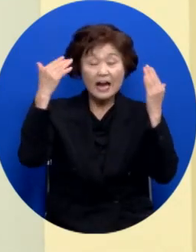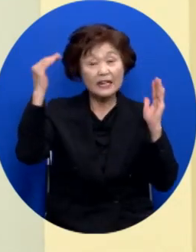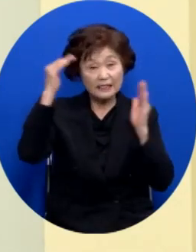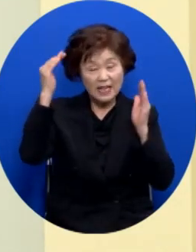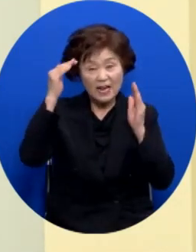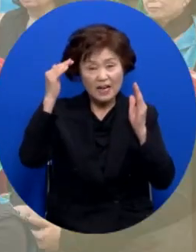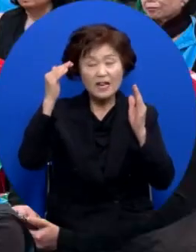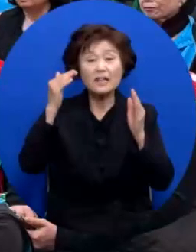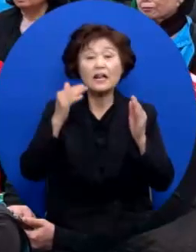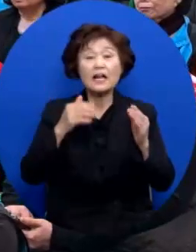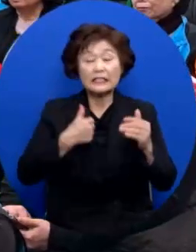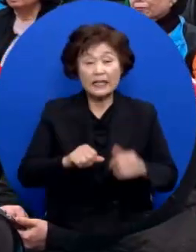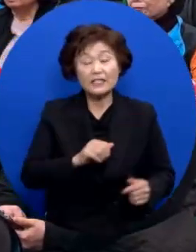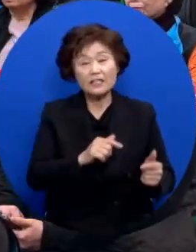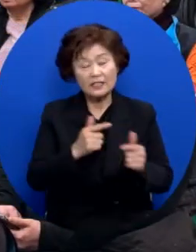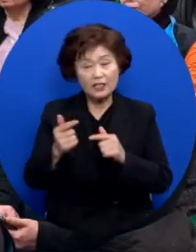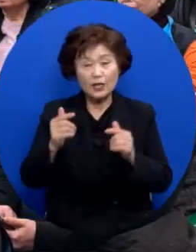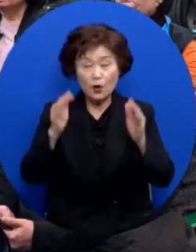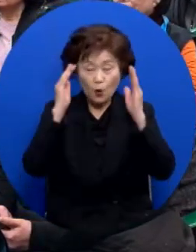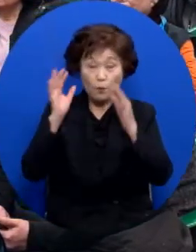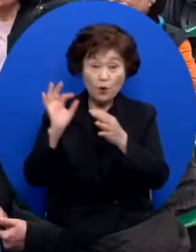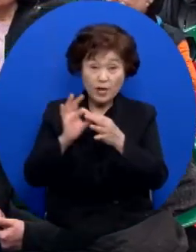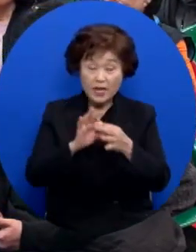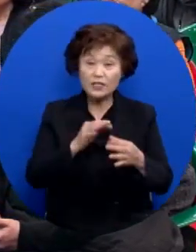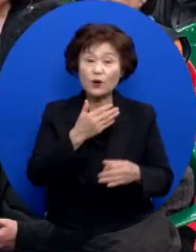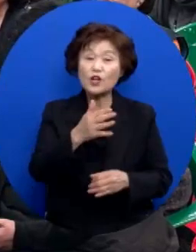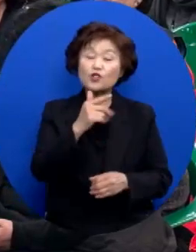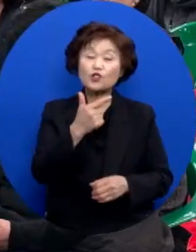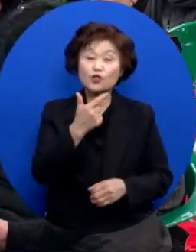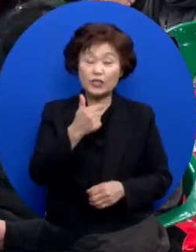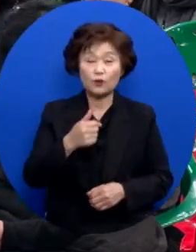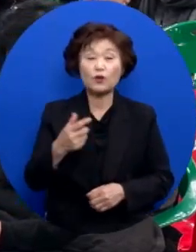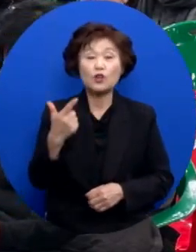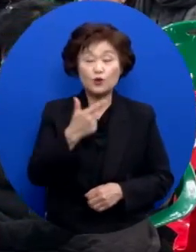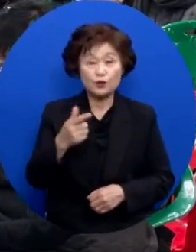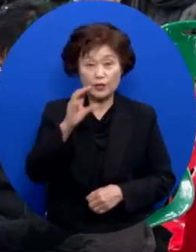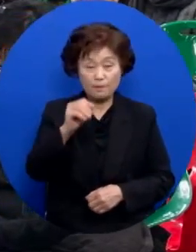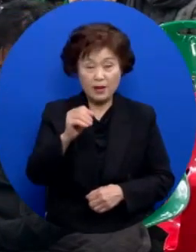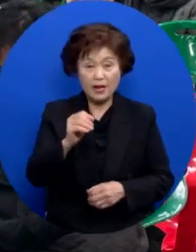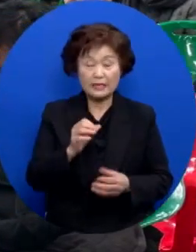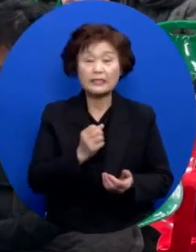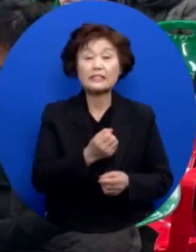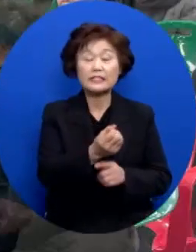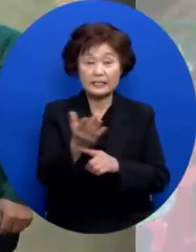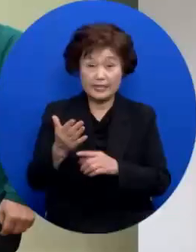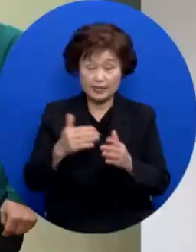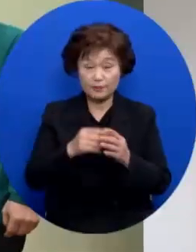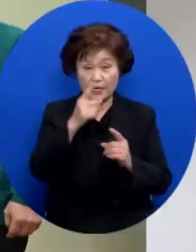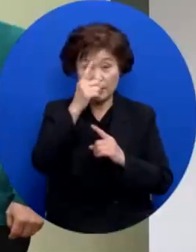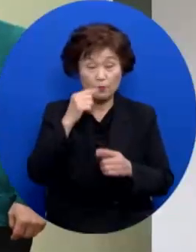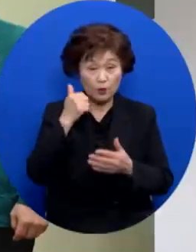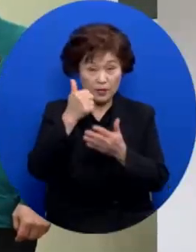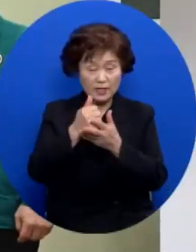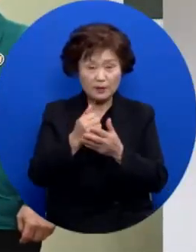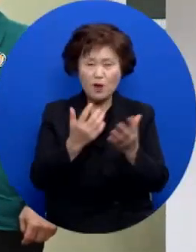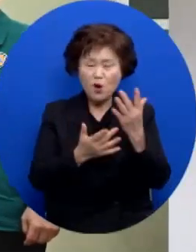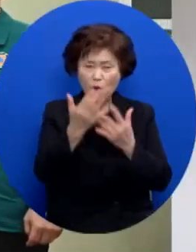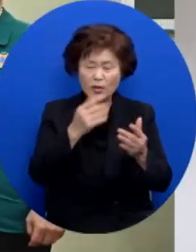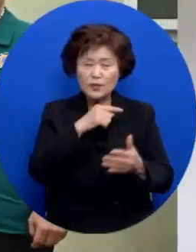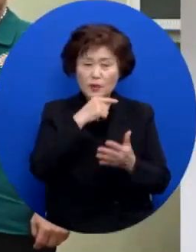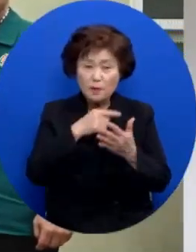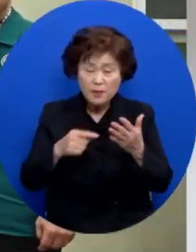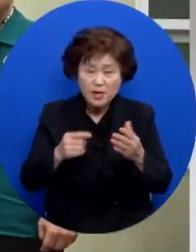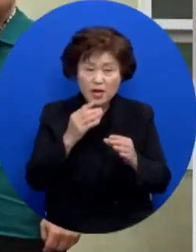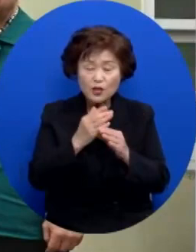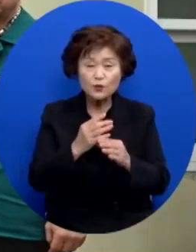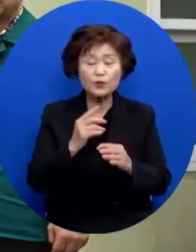이어갈 수 있도록 장학금 6천만 원을 전달했습니다 여유도 보금 교회 이영훈 목사는 화제로 피해를 본 분들에게